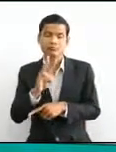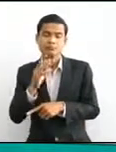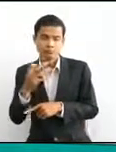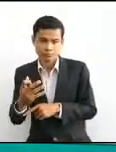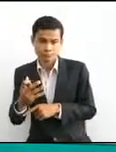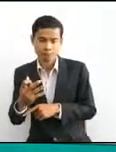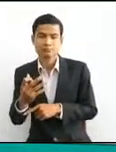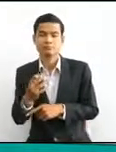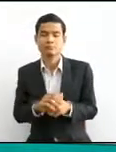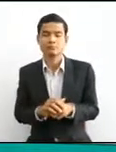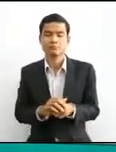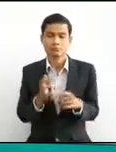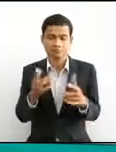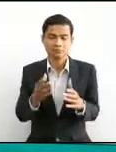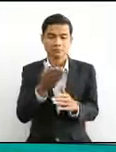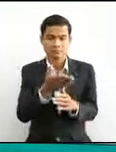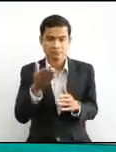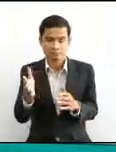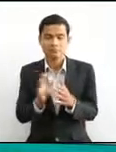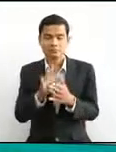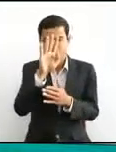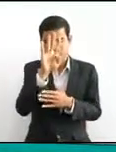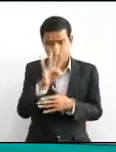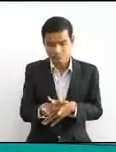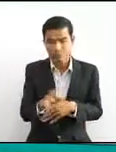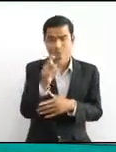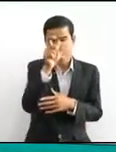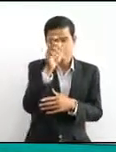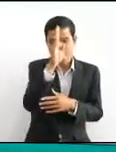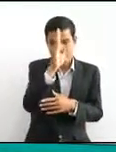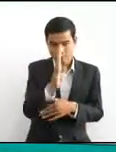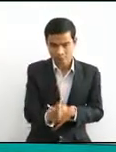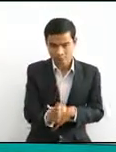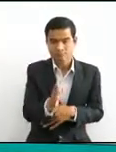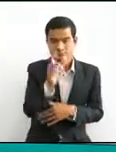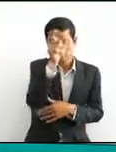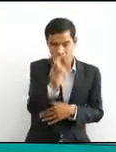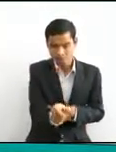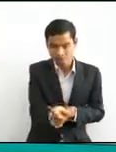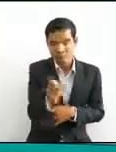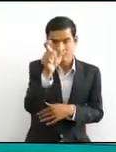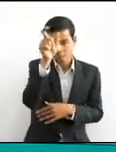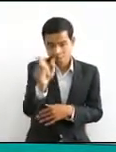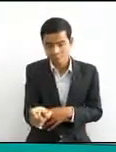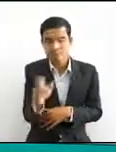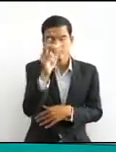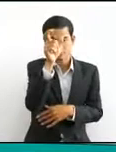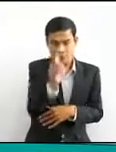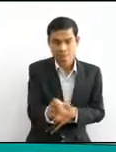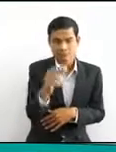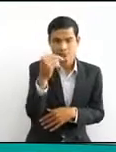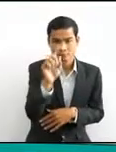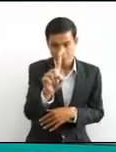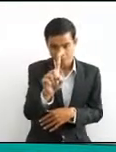rạm rạm bầy cha con mơ tà ràng chua chơ tí mùi nì cha tà ràng chua chơ ní hai con chăm